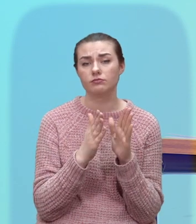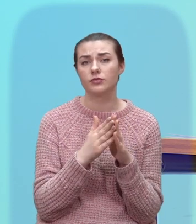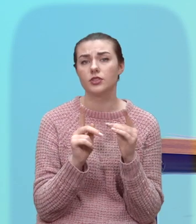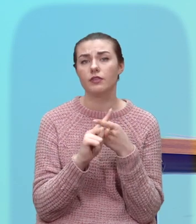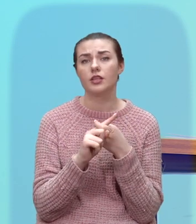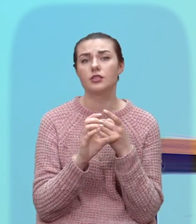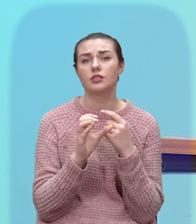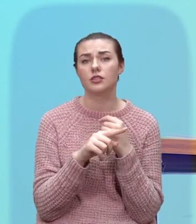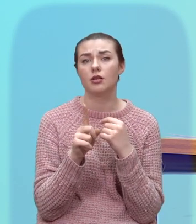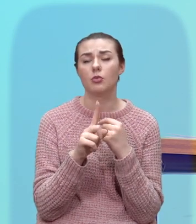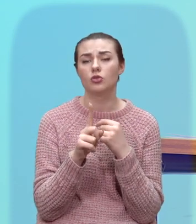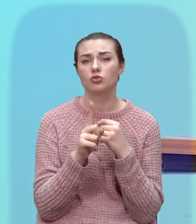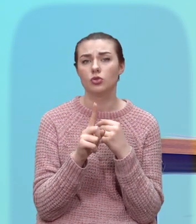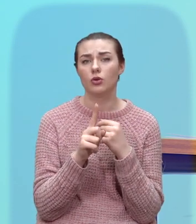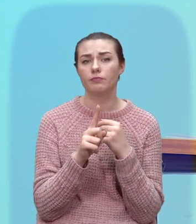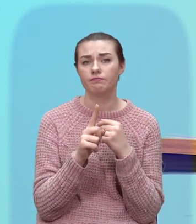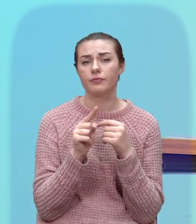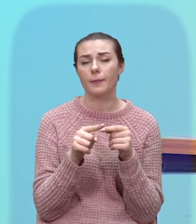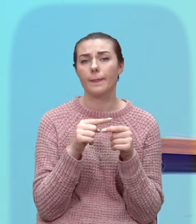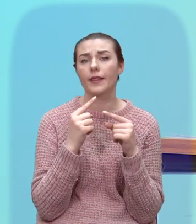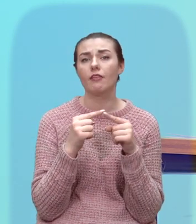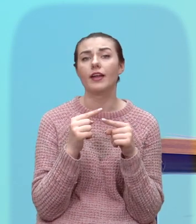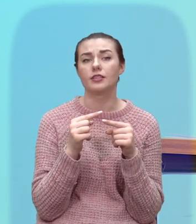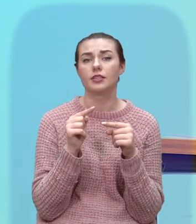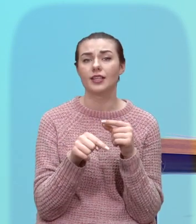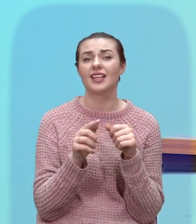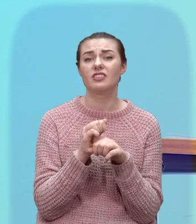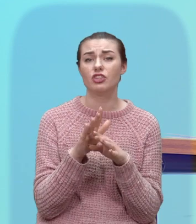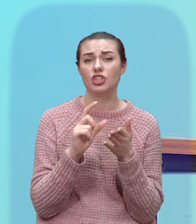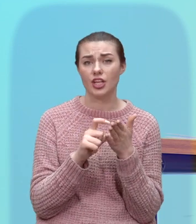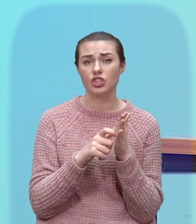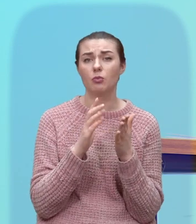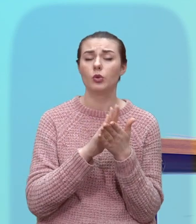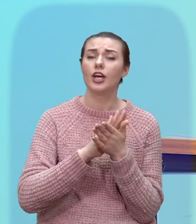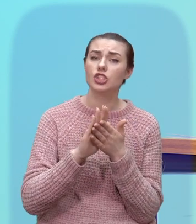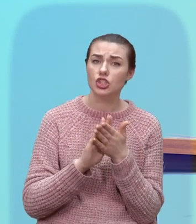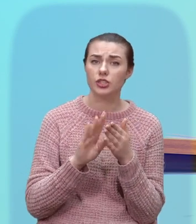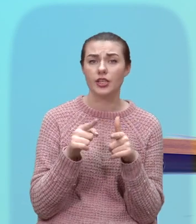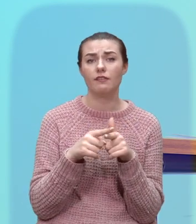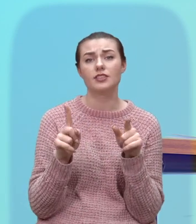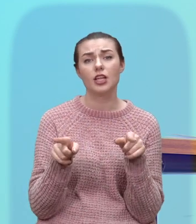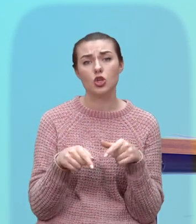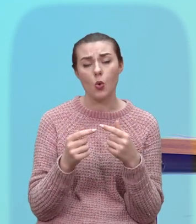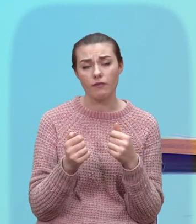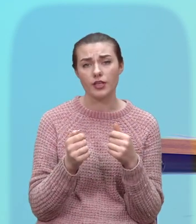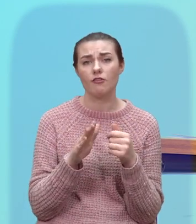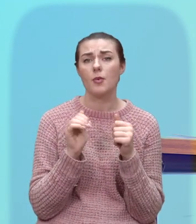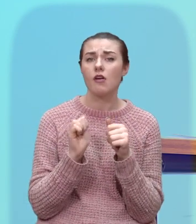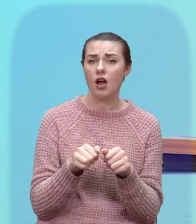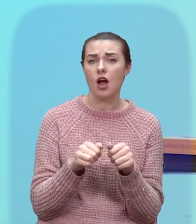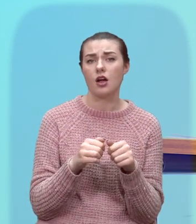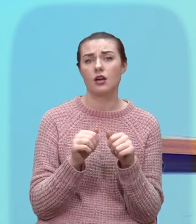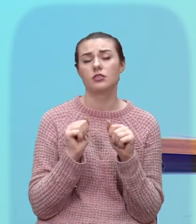момент связаны с тем что вот о чем говорится здесь тогда святилище будет очищено или восстановлено в правах